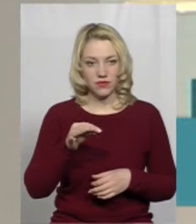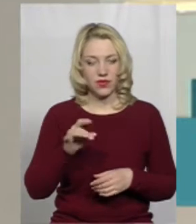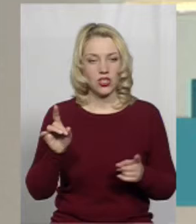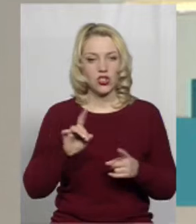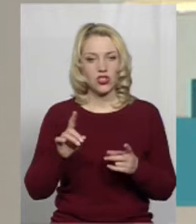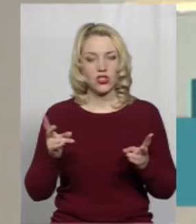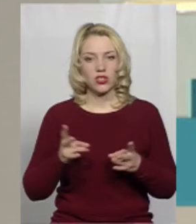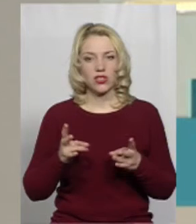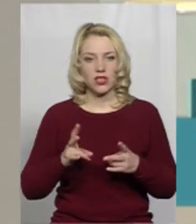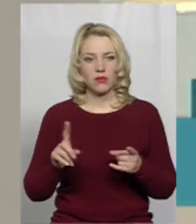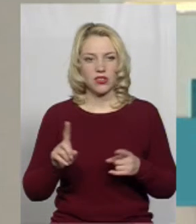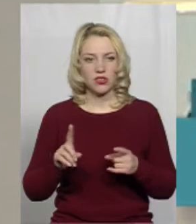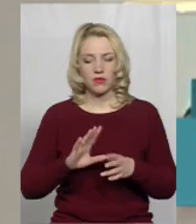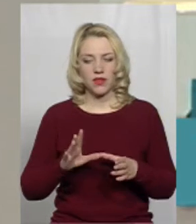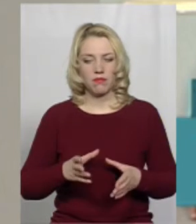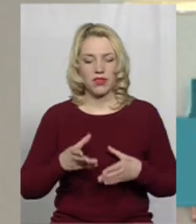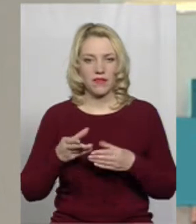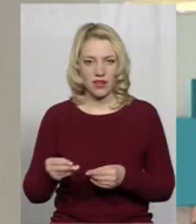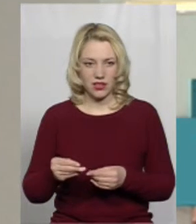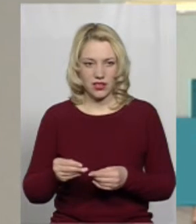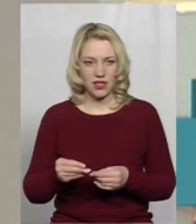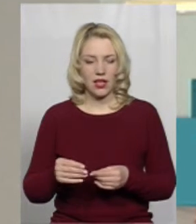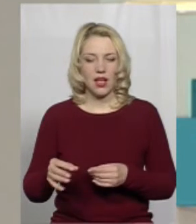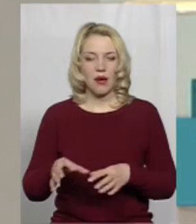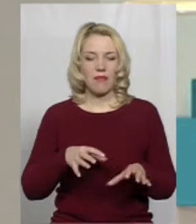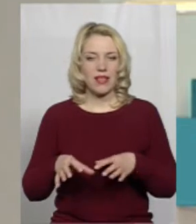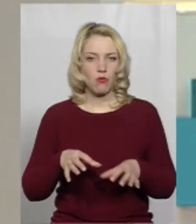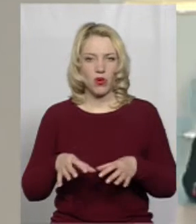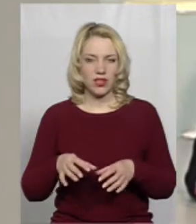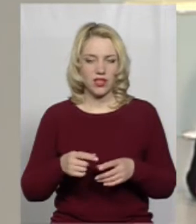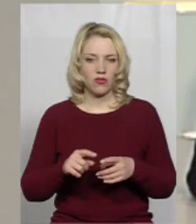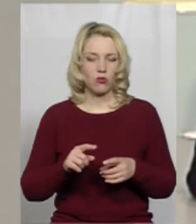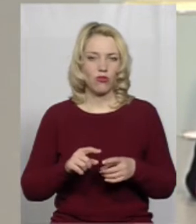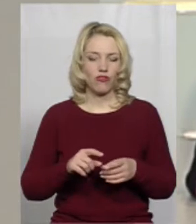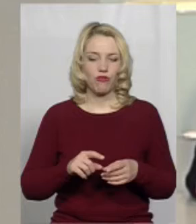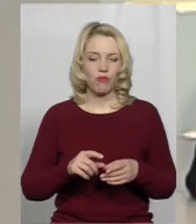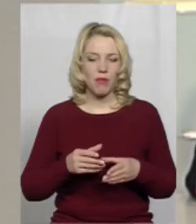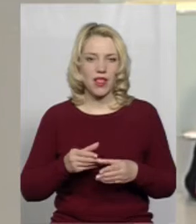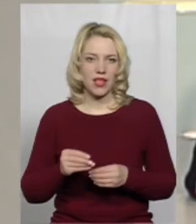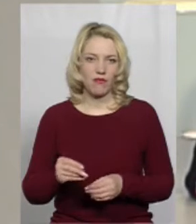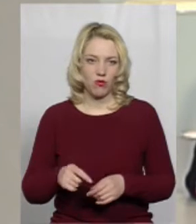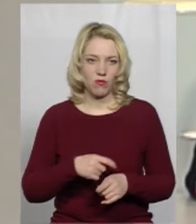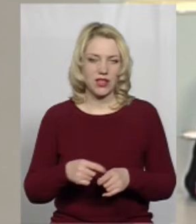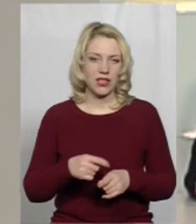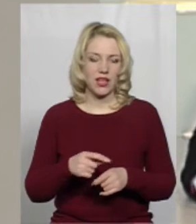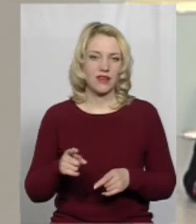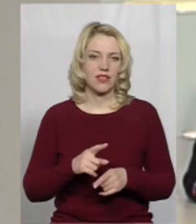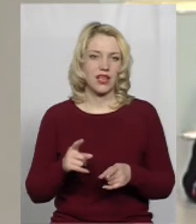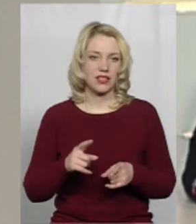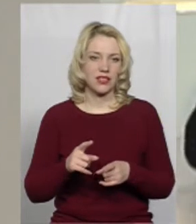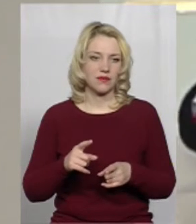Скажіть, що треба, аби не піддаватися маніпулятивному впливу матеріалів, які